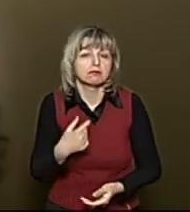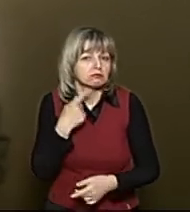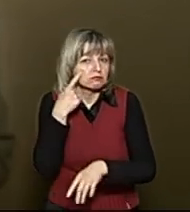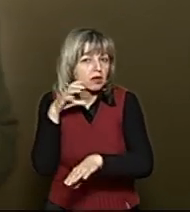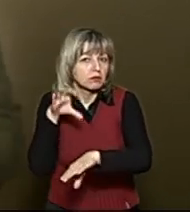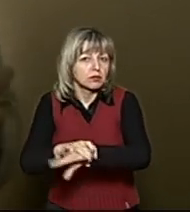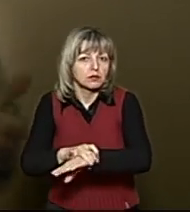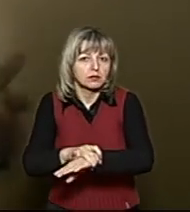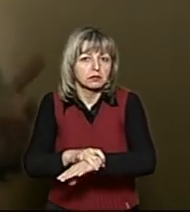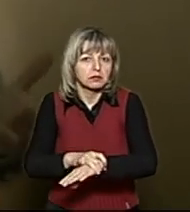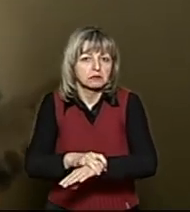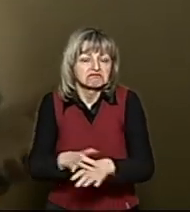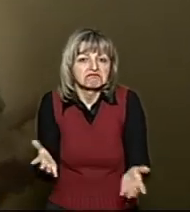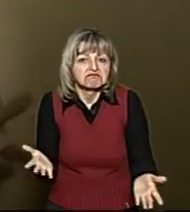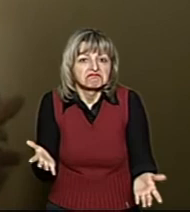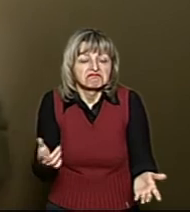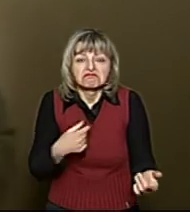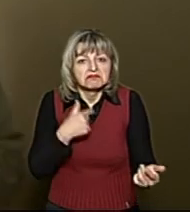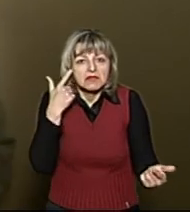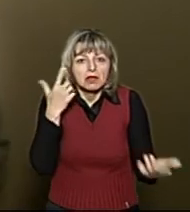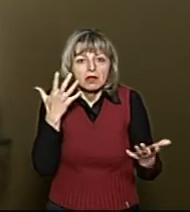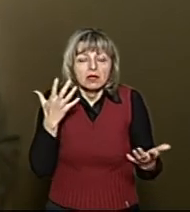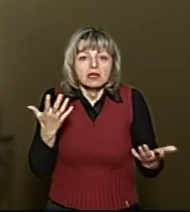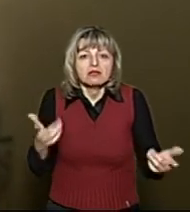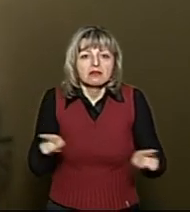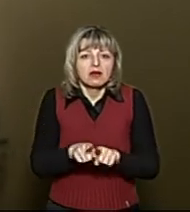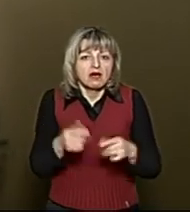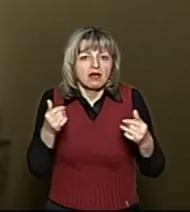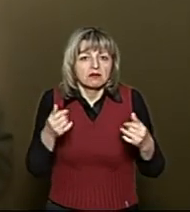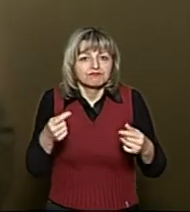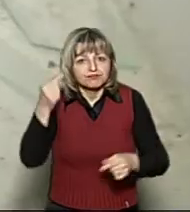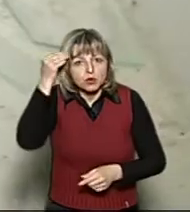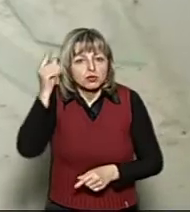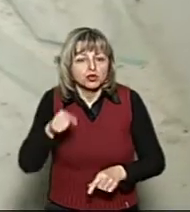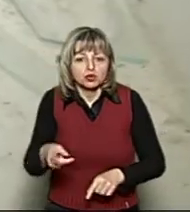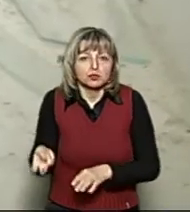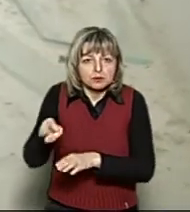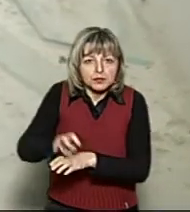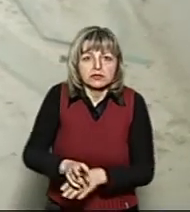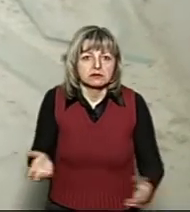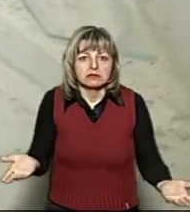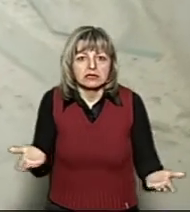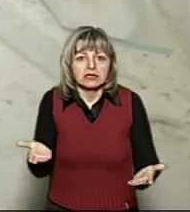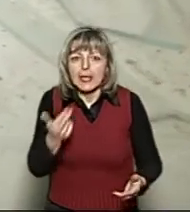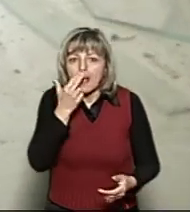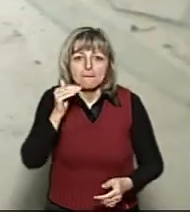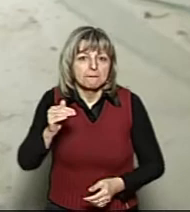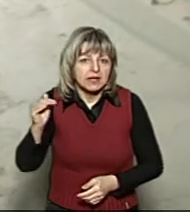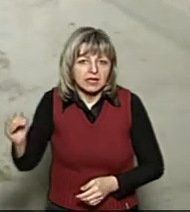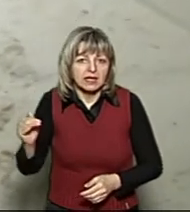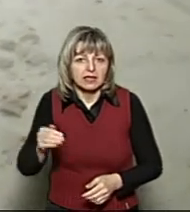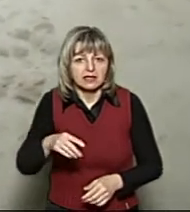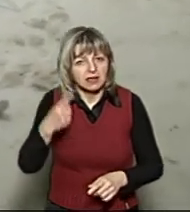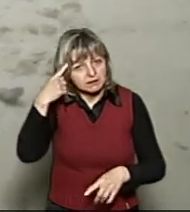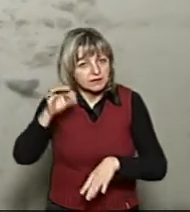це ну, не піддавалося якомусь. Таке враження було, чи тут якісь побували підлітки, не